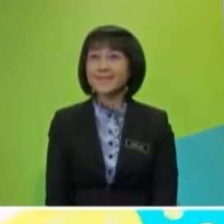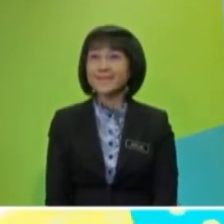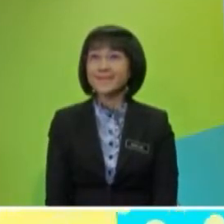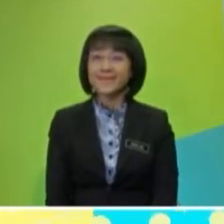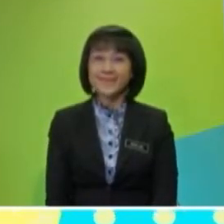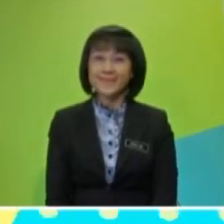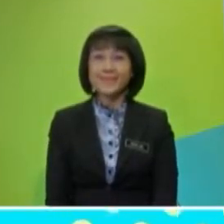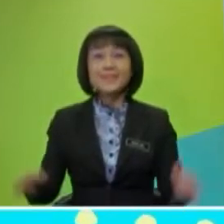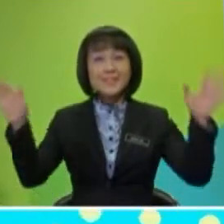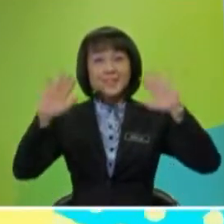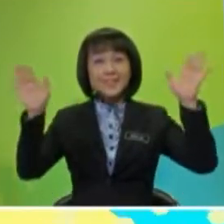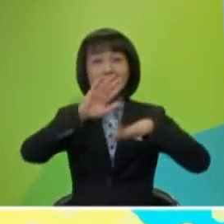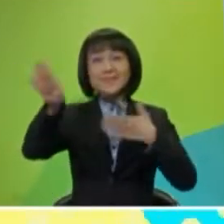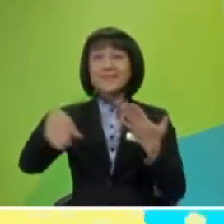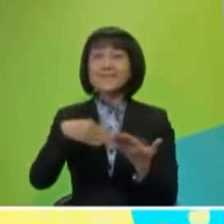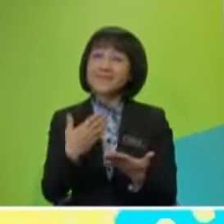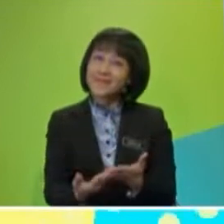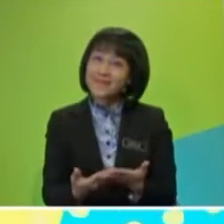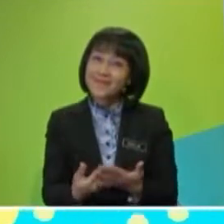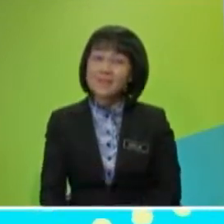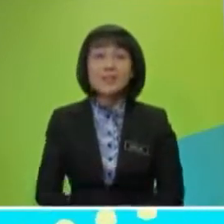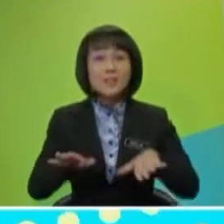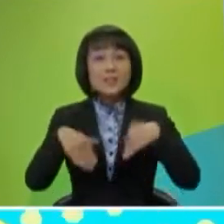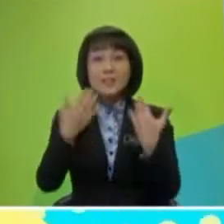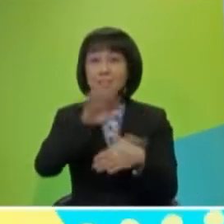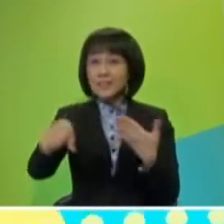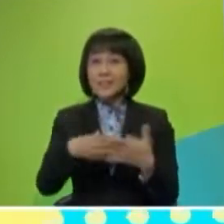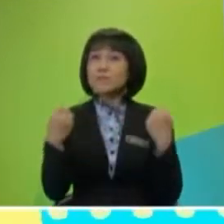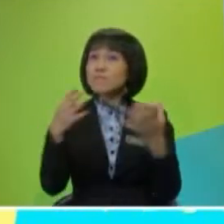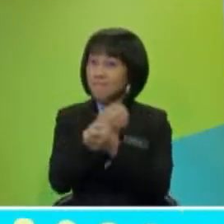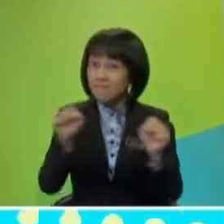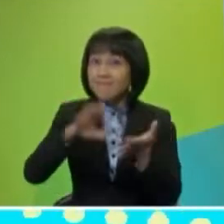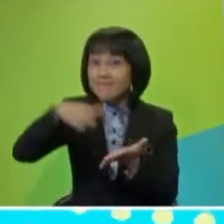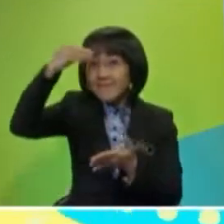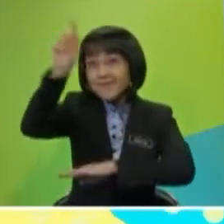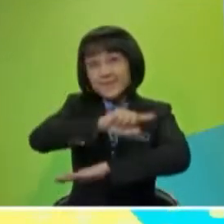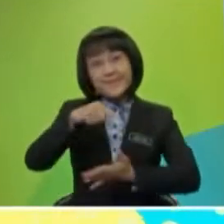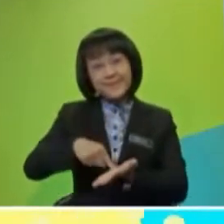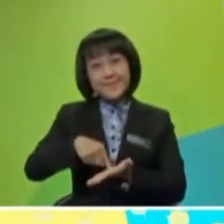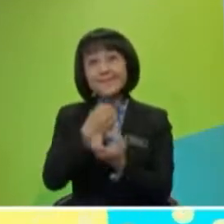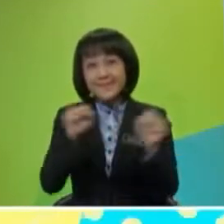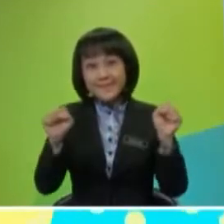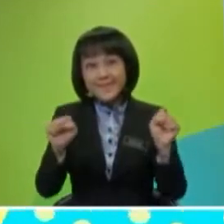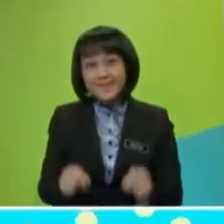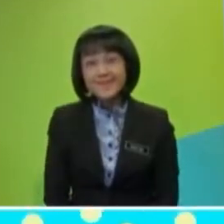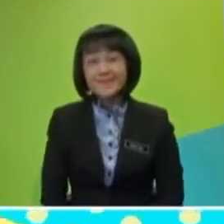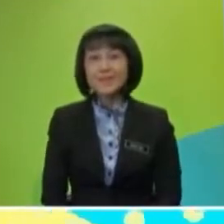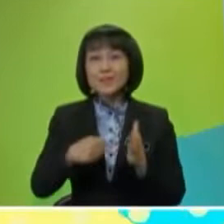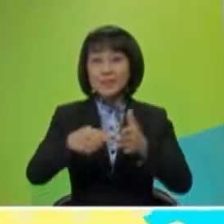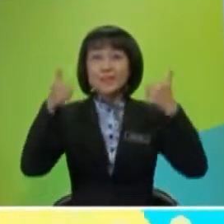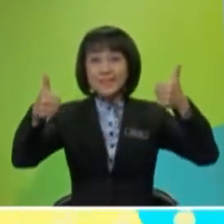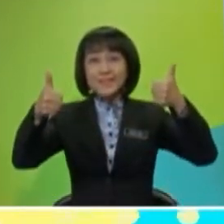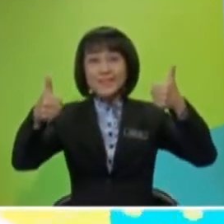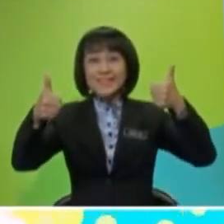Baiklah. Okay. Hai semua. Salam perkenalan. Macam mana semua? Dah bersedia untuk belajar hari ini? Sedia? Kalau sedia, tunjuk thumbs